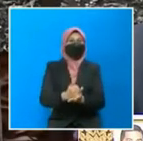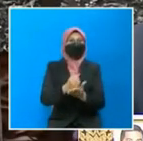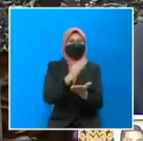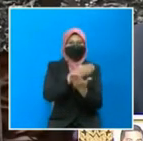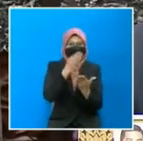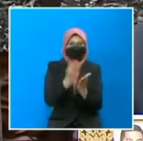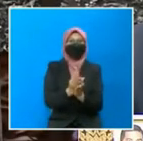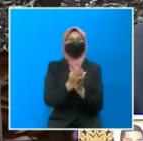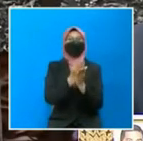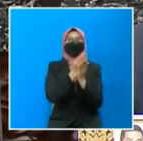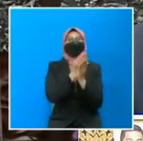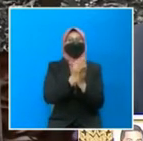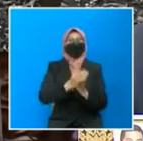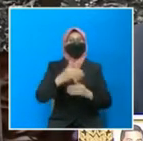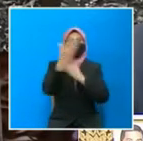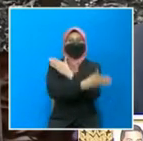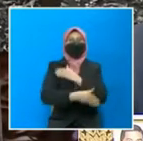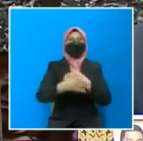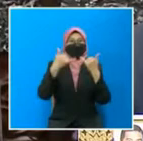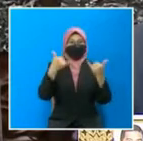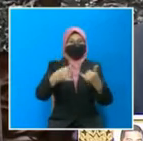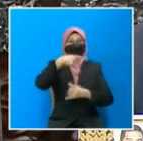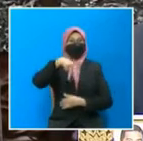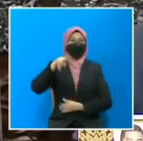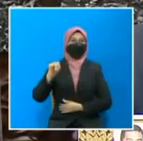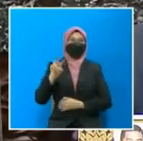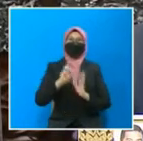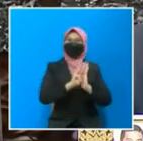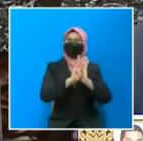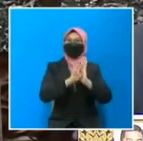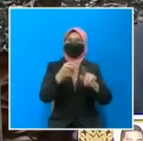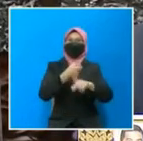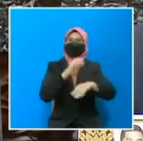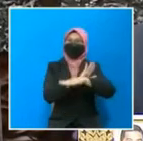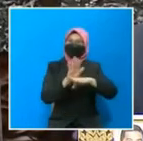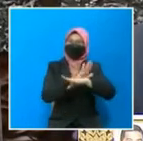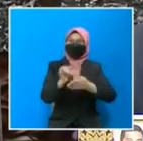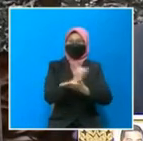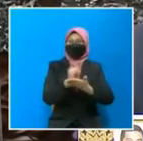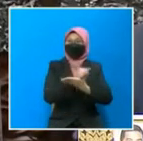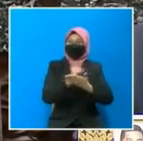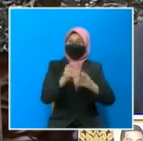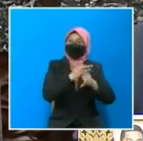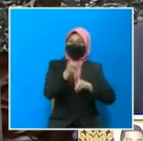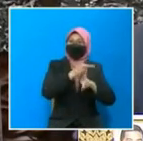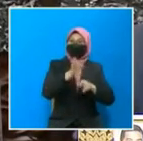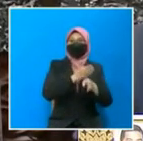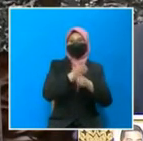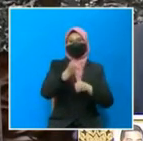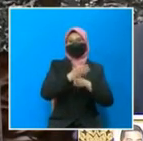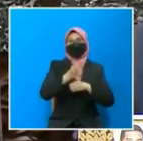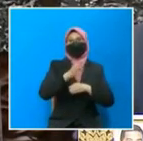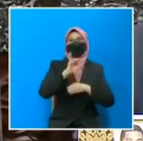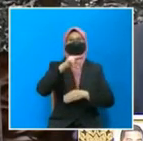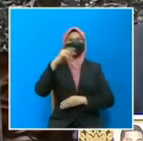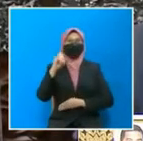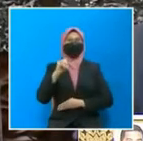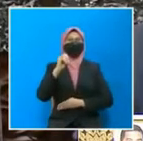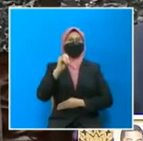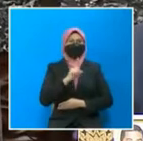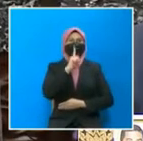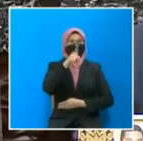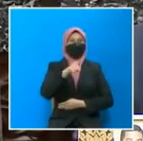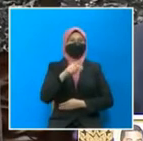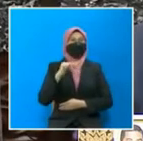negara dan kini pelan pemulihan negara. Wakil-wakil dari perniagaan dan industri, pakar-pakar bidang, pihak NGO dan